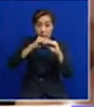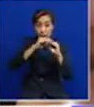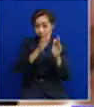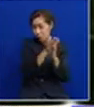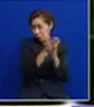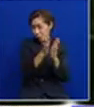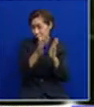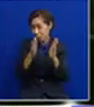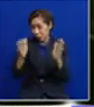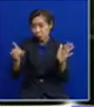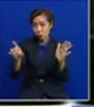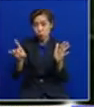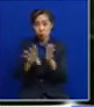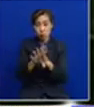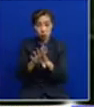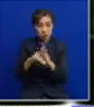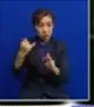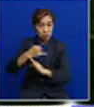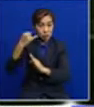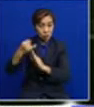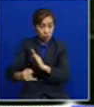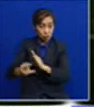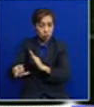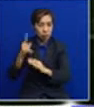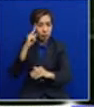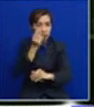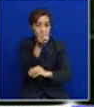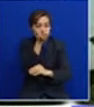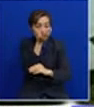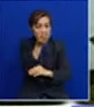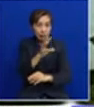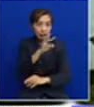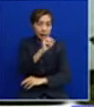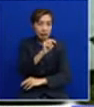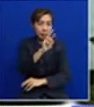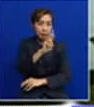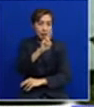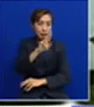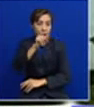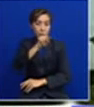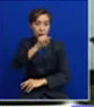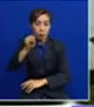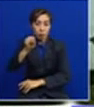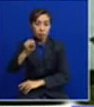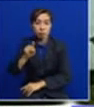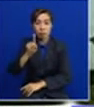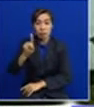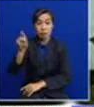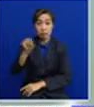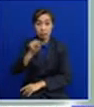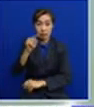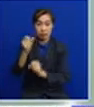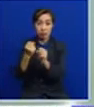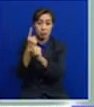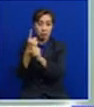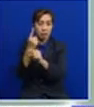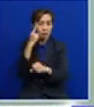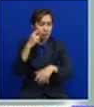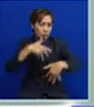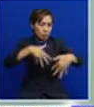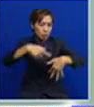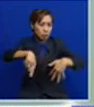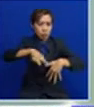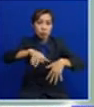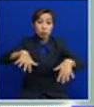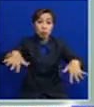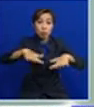ญญากรณีลูกค้าสวัสดิการคิดอัตราดอกเบี้ย MRR ลบร้อยละ1ต่อปีและกรณีลูกค้ารายย่อยทั่วไปอัต